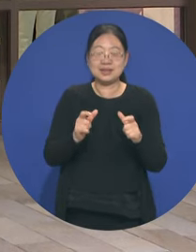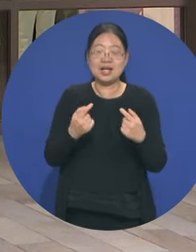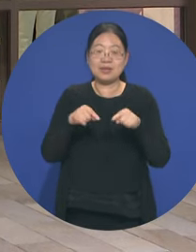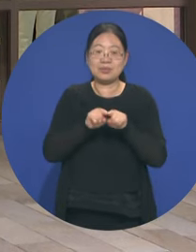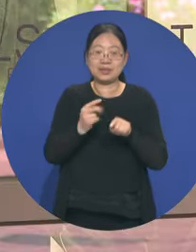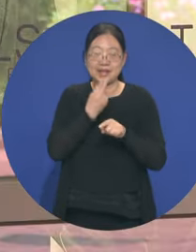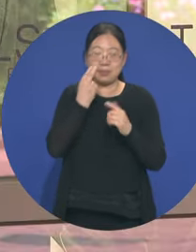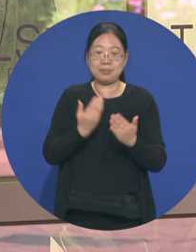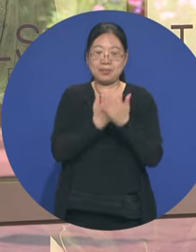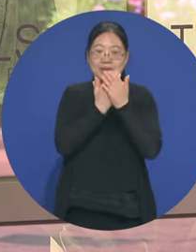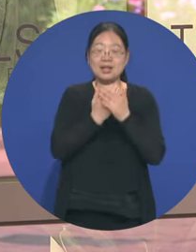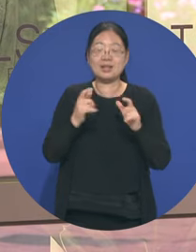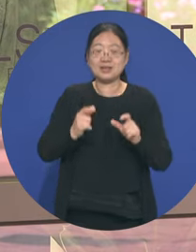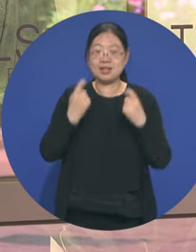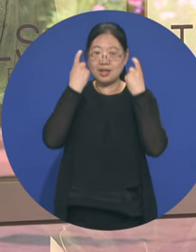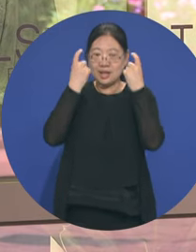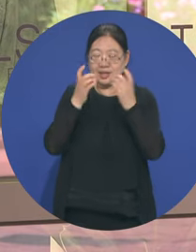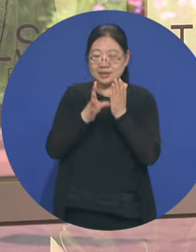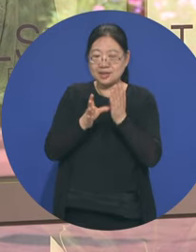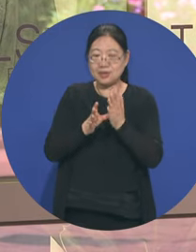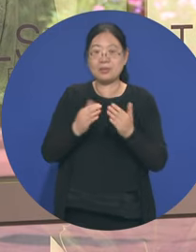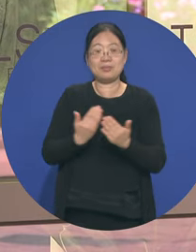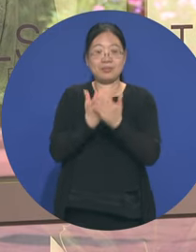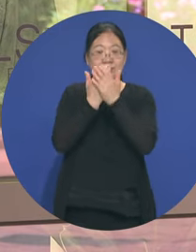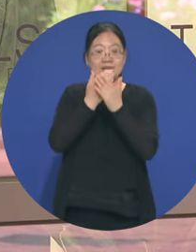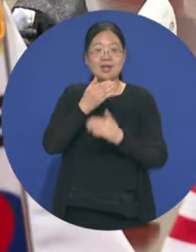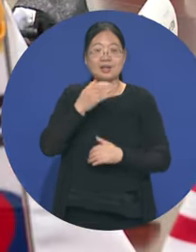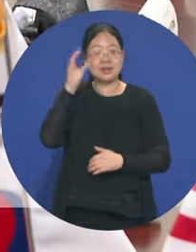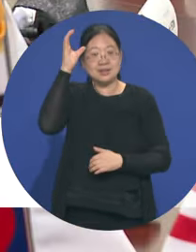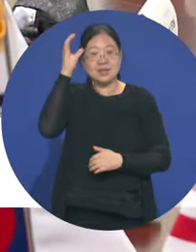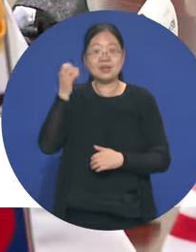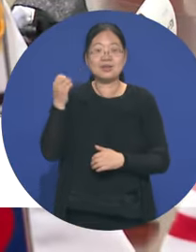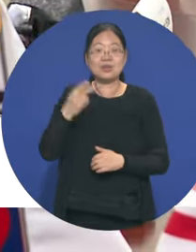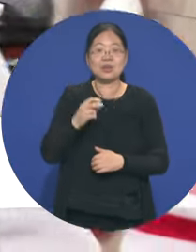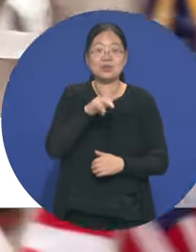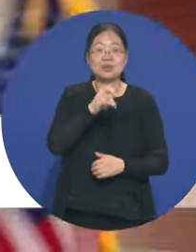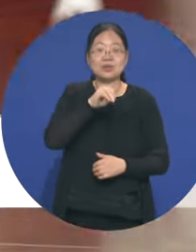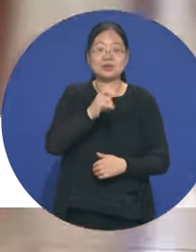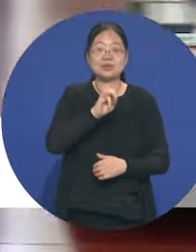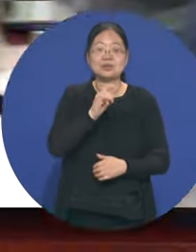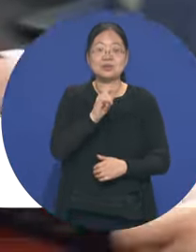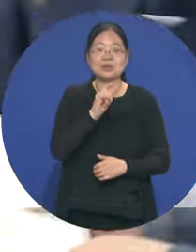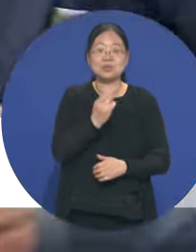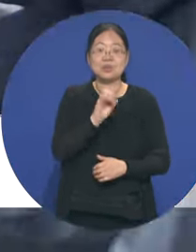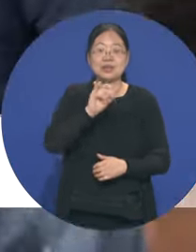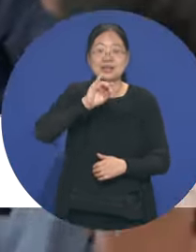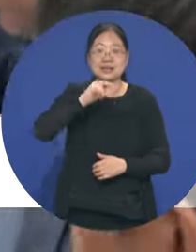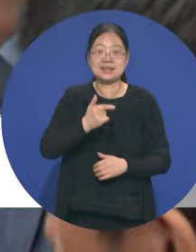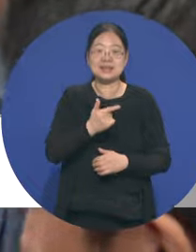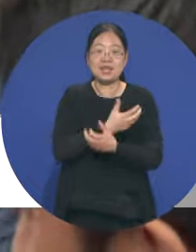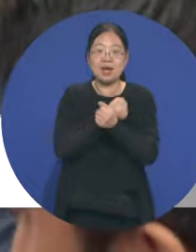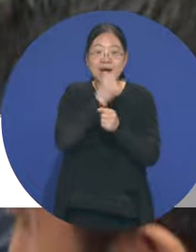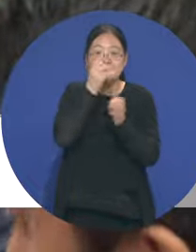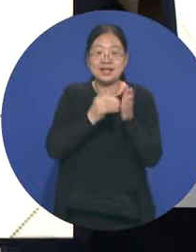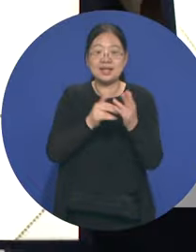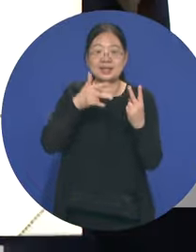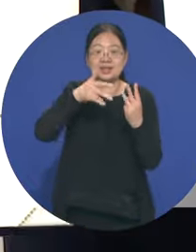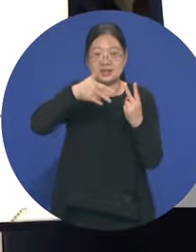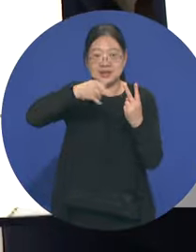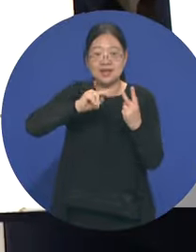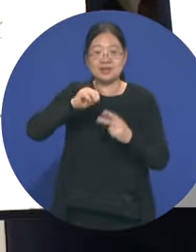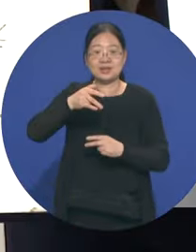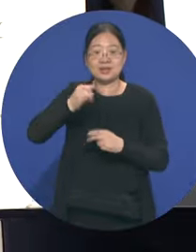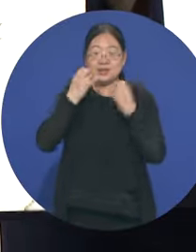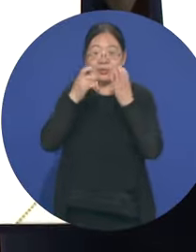상생 발전과 지역 관광산업 활성화 효과가 기대됩니다. 또 코스모 ENG와 투자 협약을 체결함으로써 2차 전지